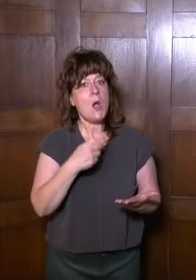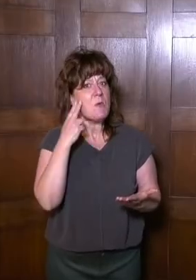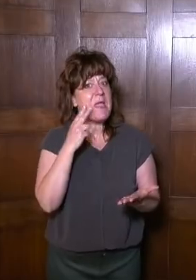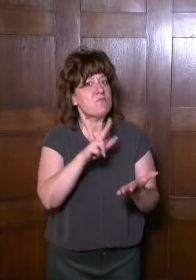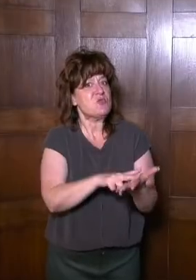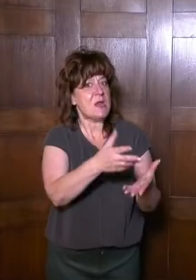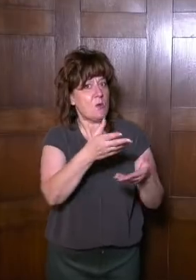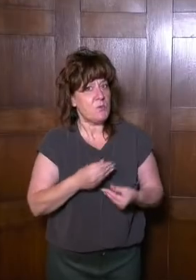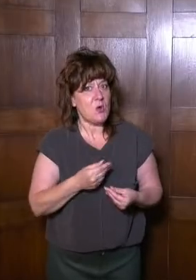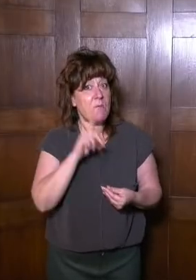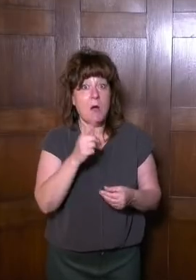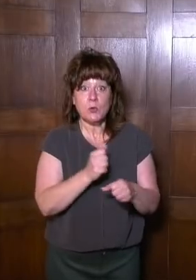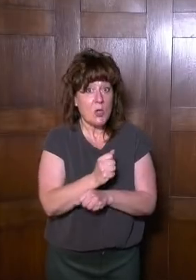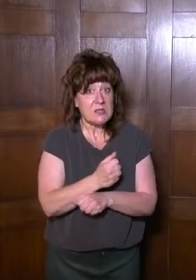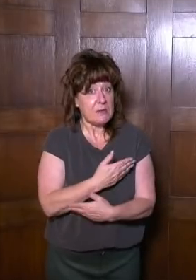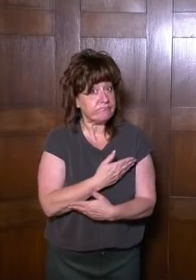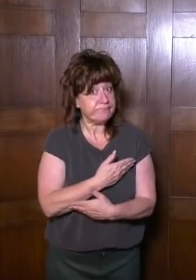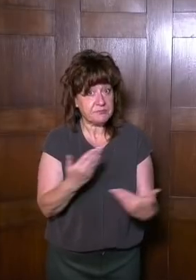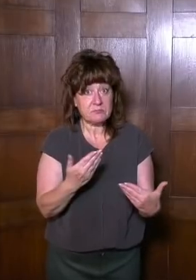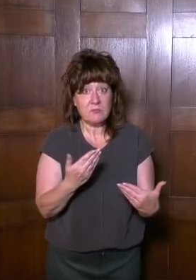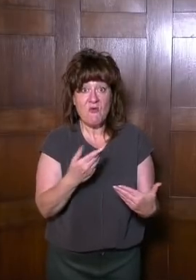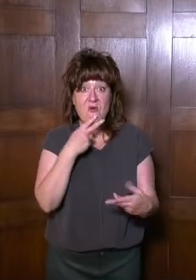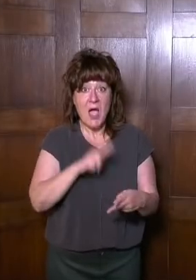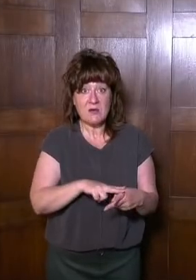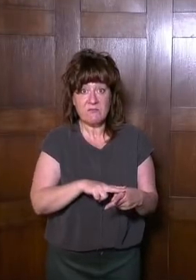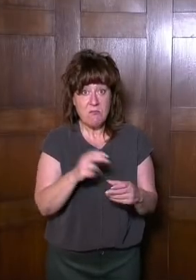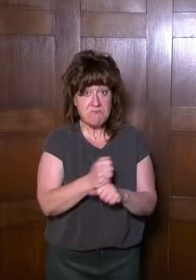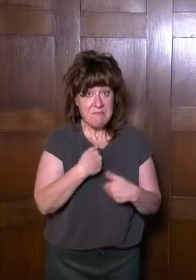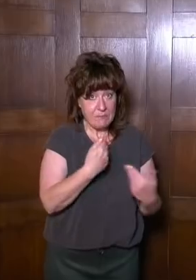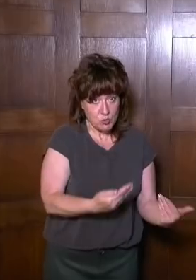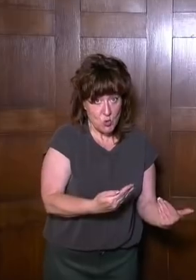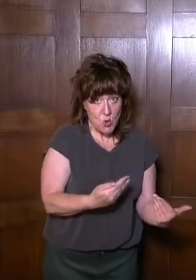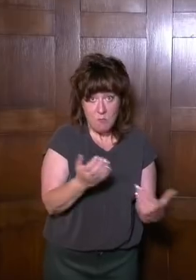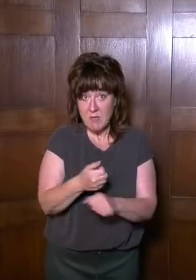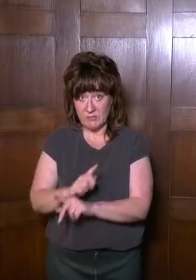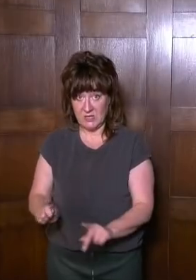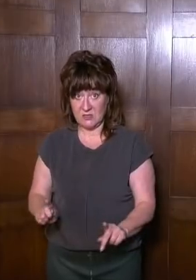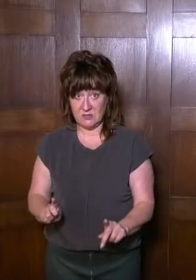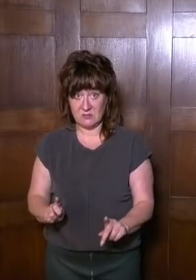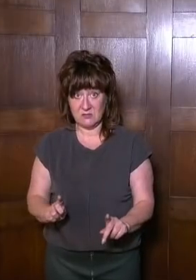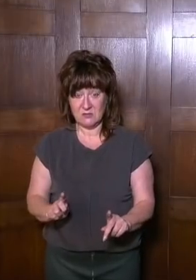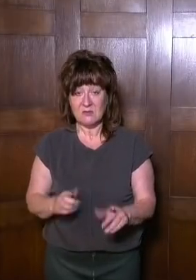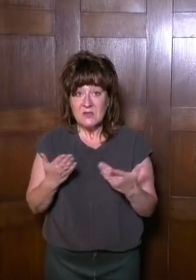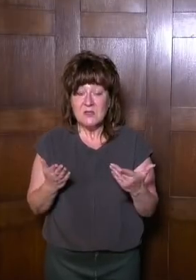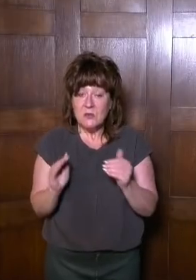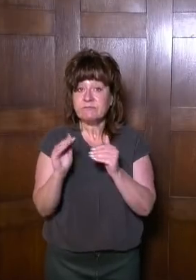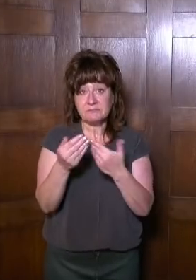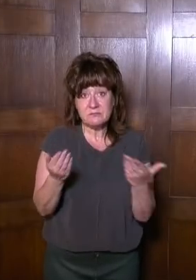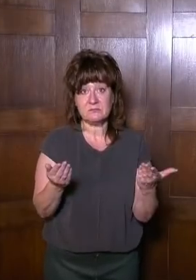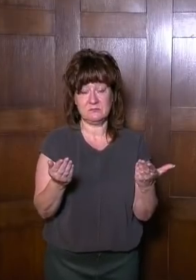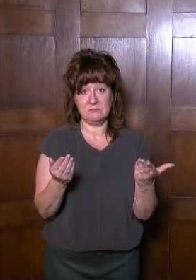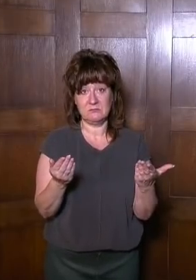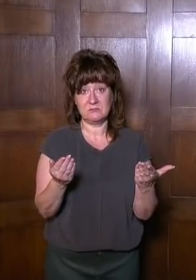es ist eine Riesenverantwortung. Macht man das, macht man es nicht? Was sind die Dinge, die dahinter stecken?